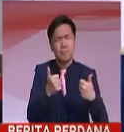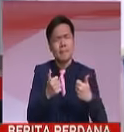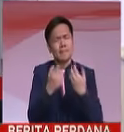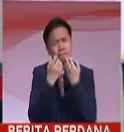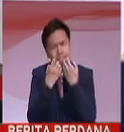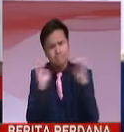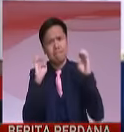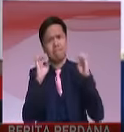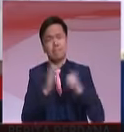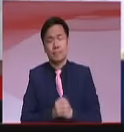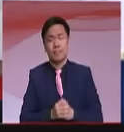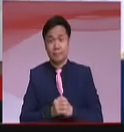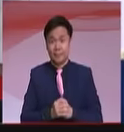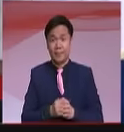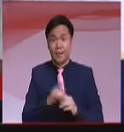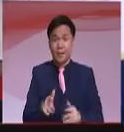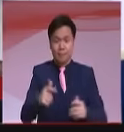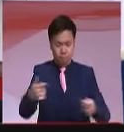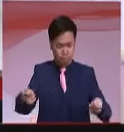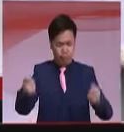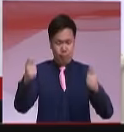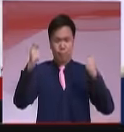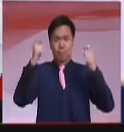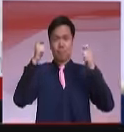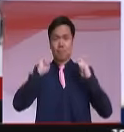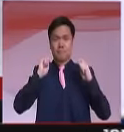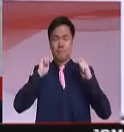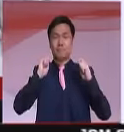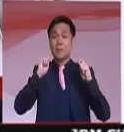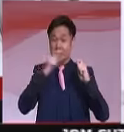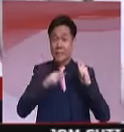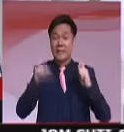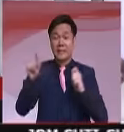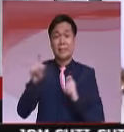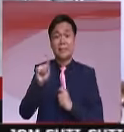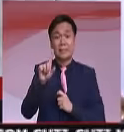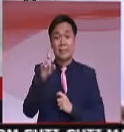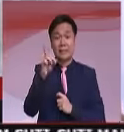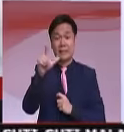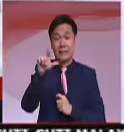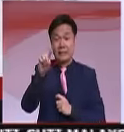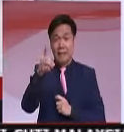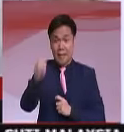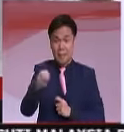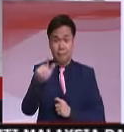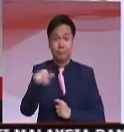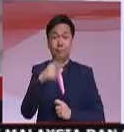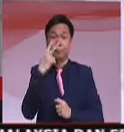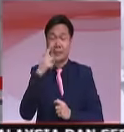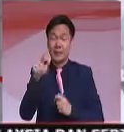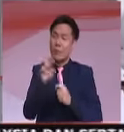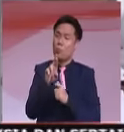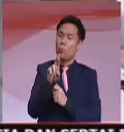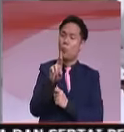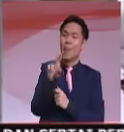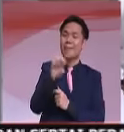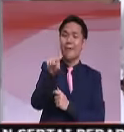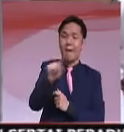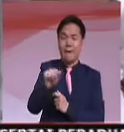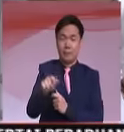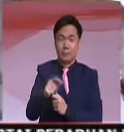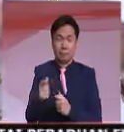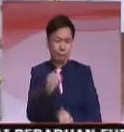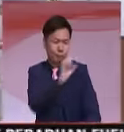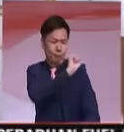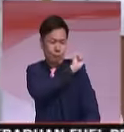match pemakaian disempurnakan Panglima tentera laut Laksmana Tan Sri Muhammad Riza Muhammad Fany turut